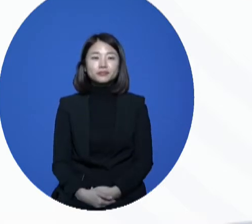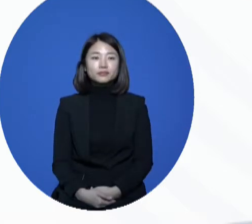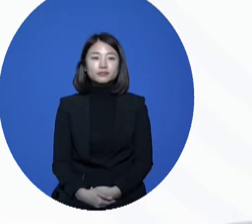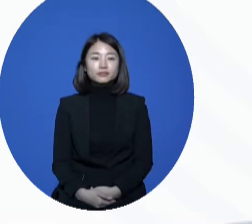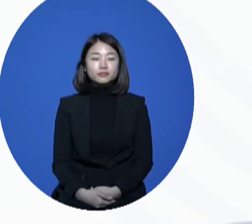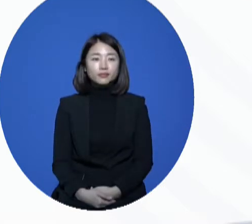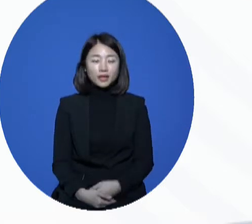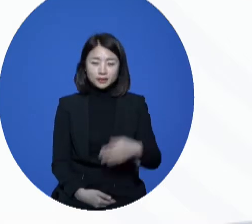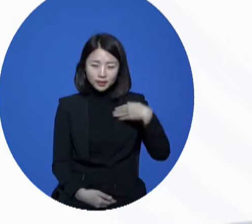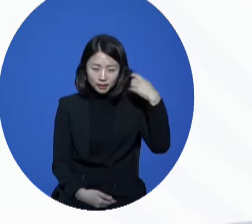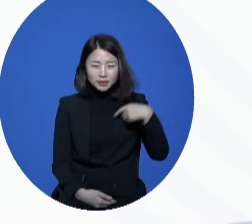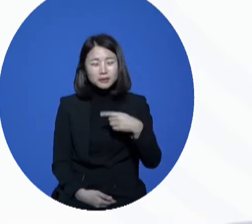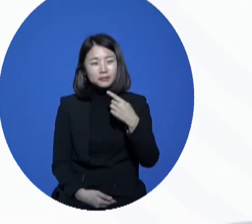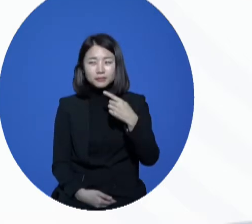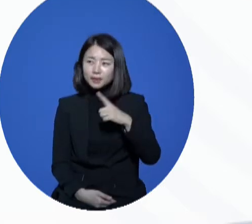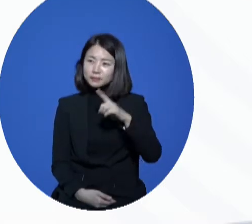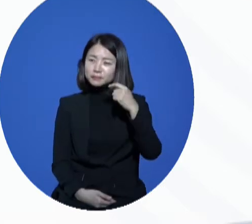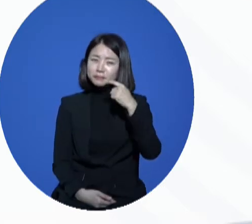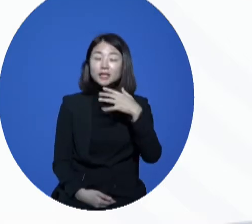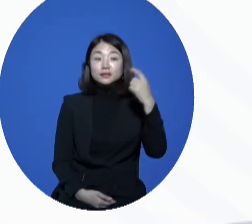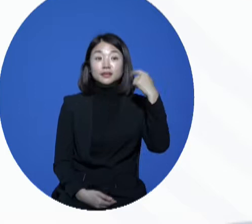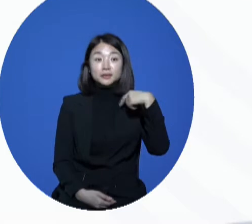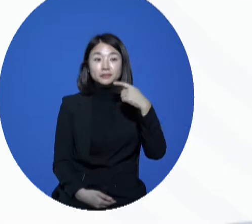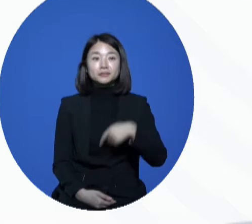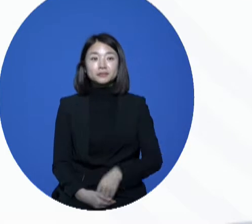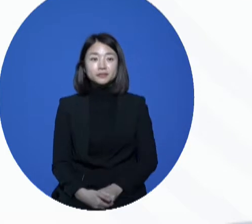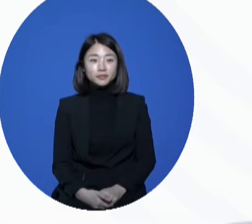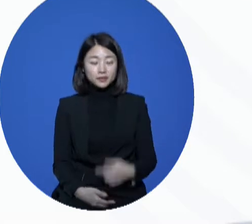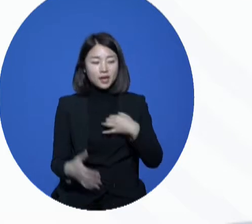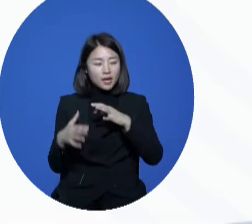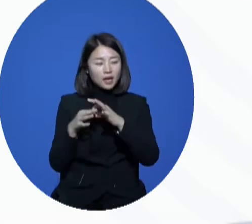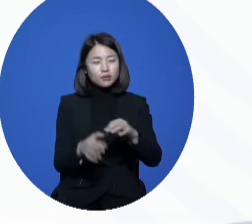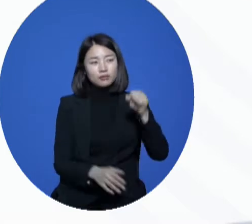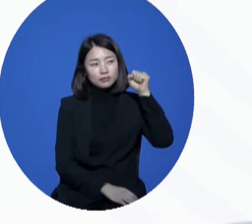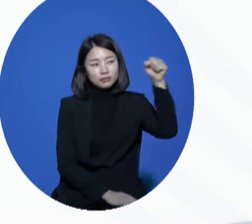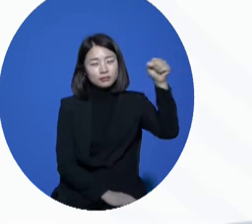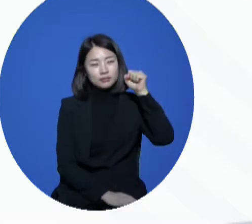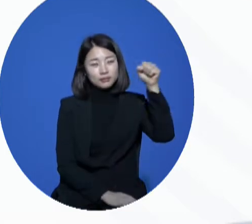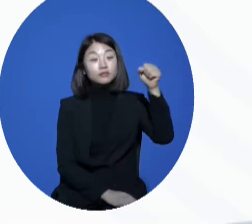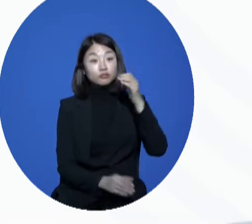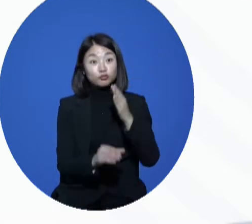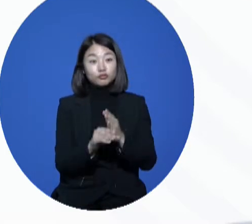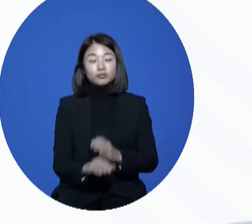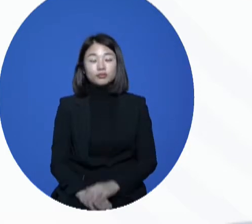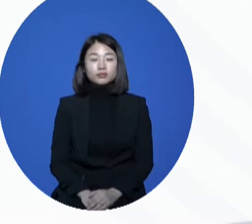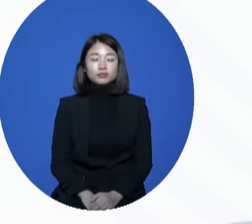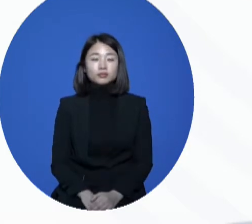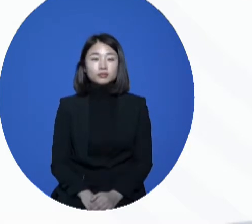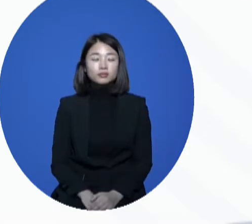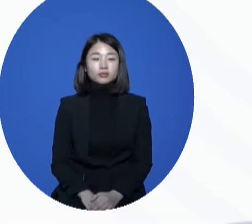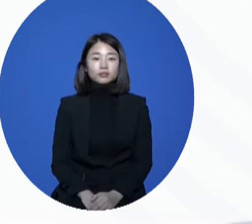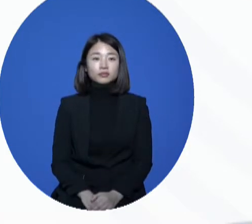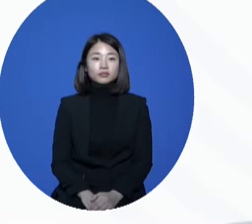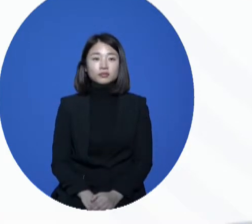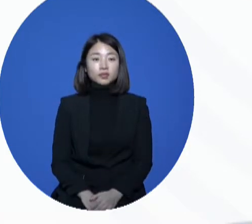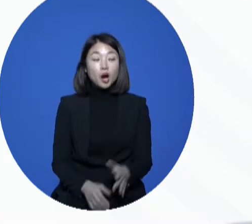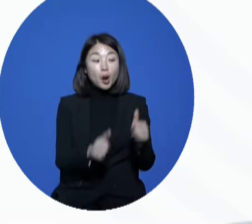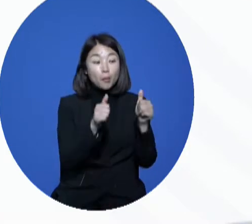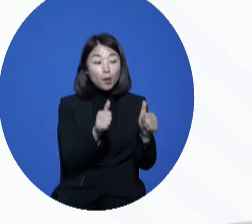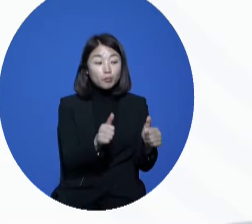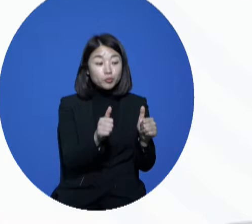못 미치는 경우가 있습니다. 여전히 투쟁을 해야 되고 예를 들어서 우리 그